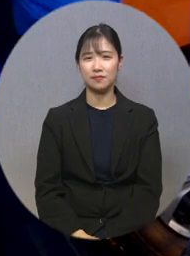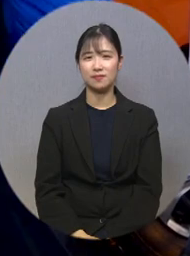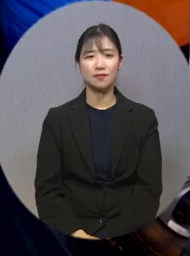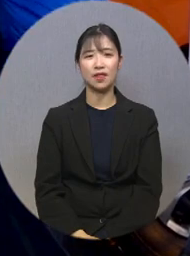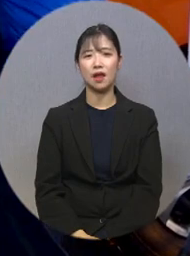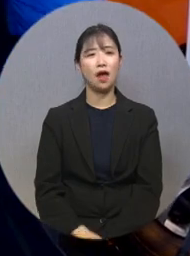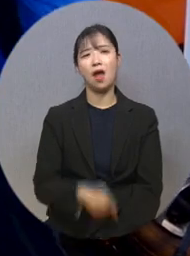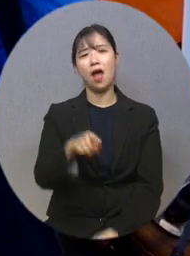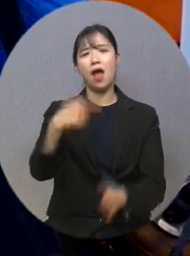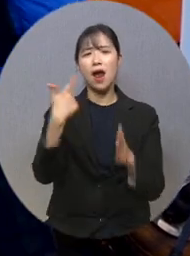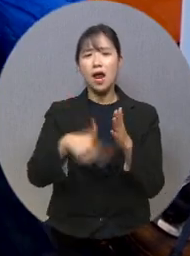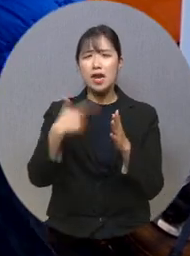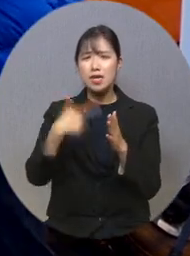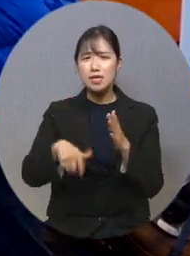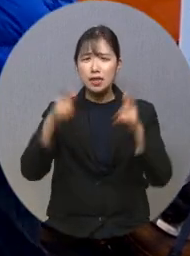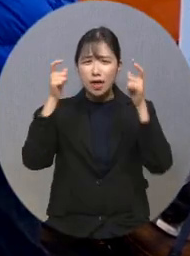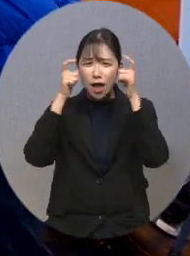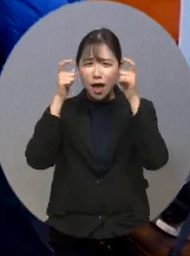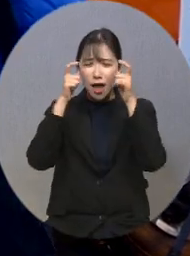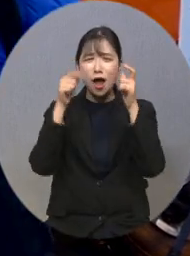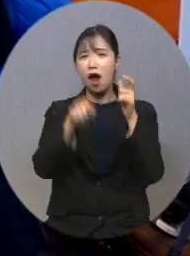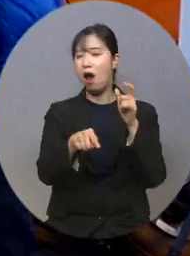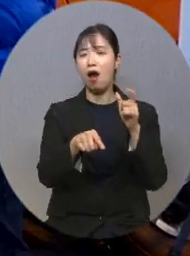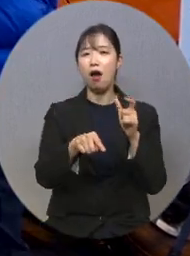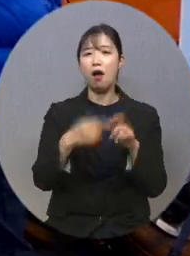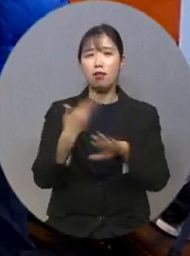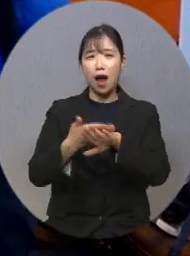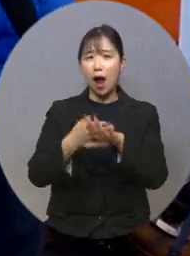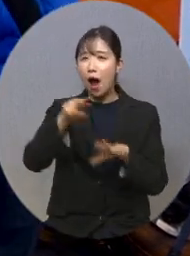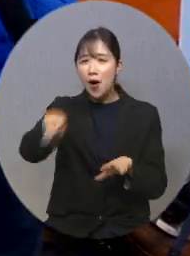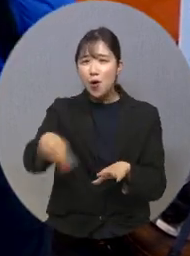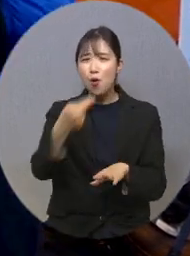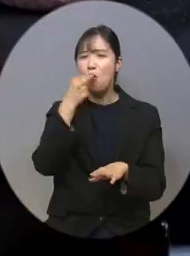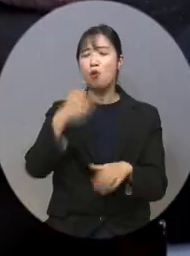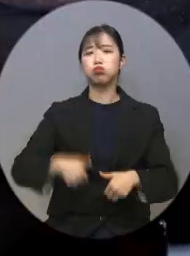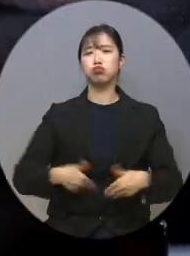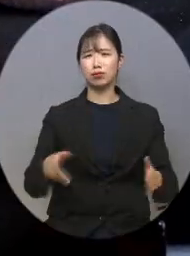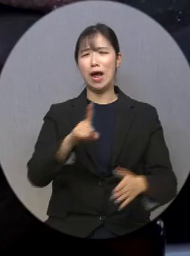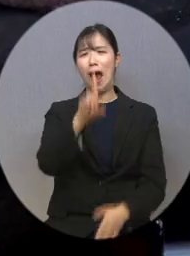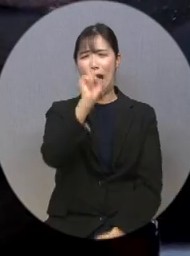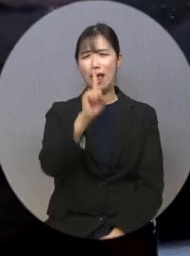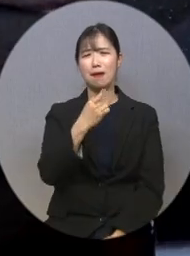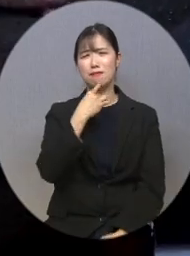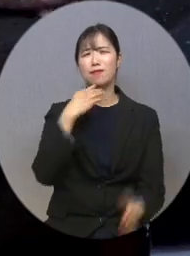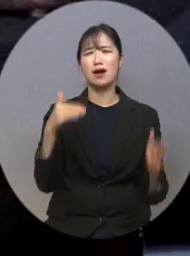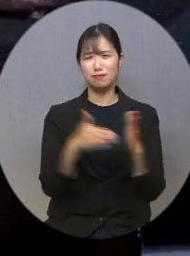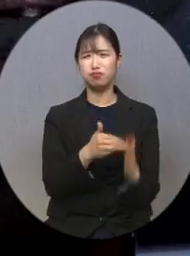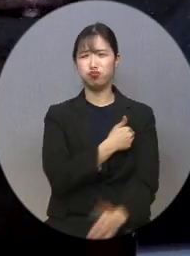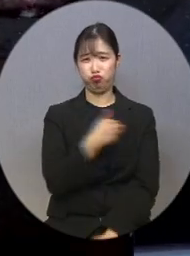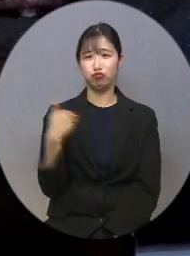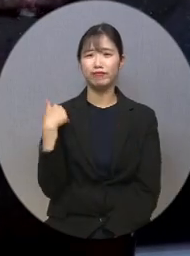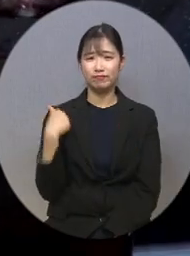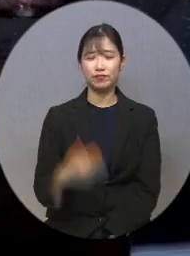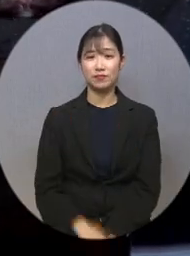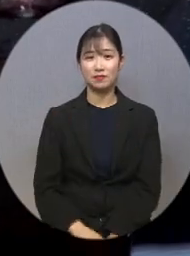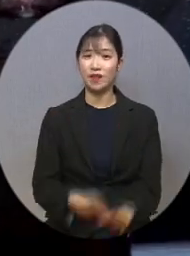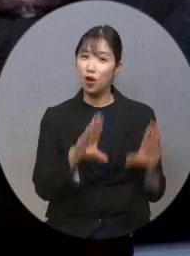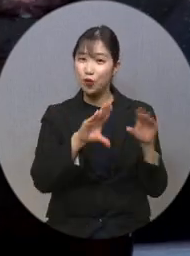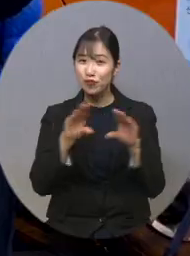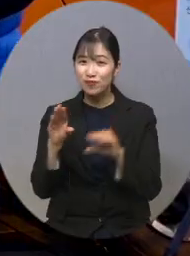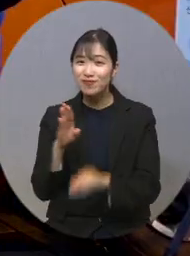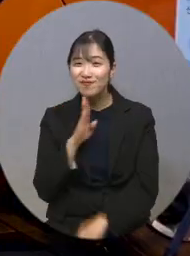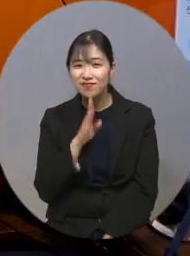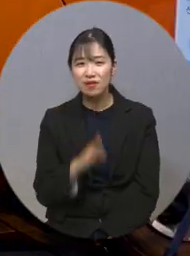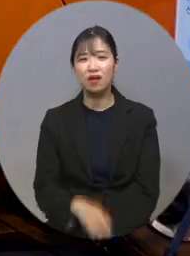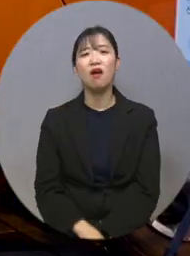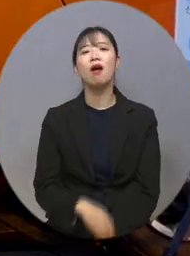강진 강진 한우는 양념이 필요 없다. 아, 진짜? 그냥, 네, 그래요. 그냥 구워 먹어서 맛있어. 너무 맛있죠? 부드럽죠? 네.